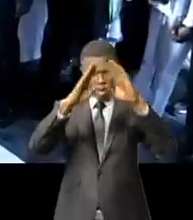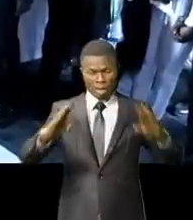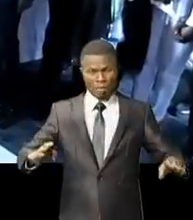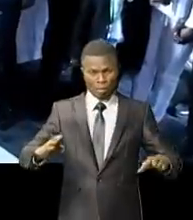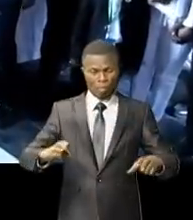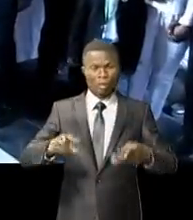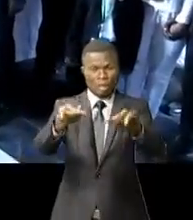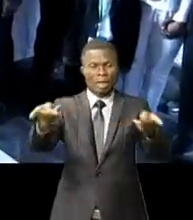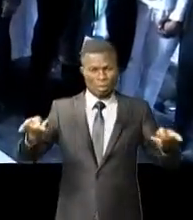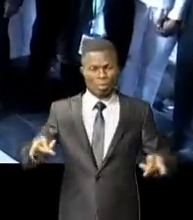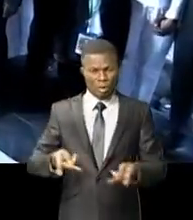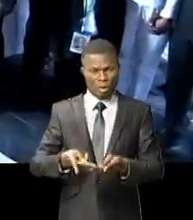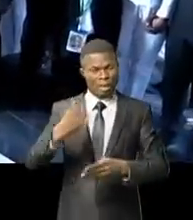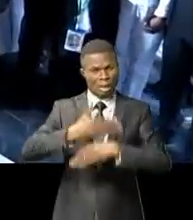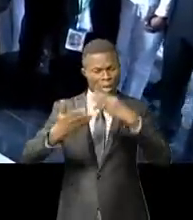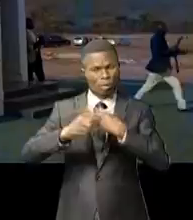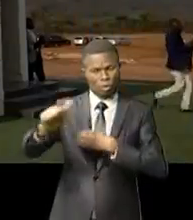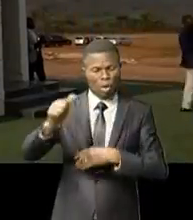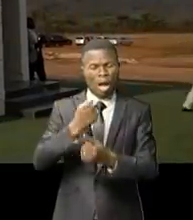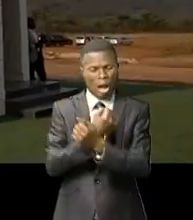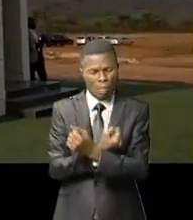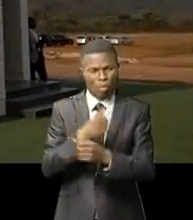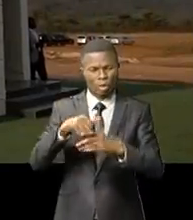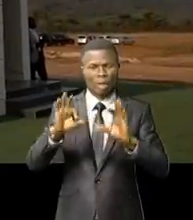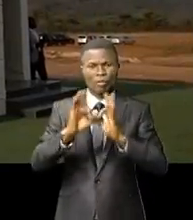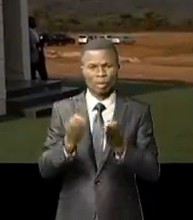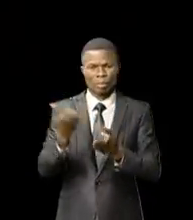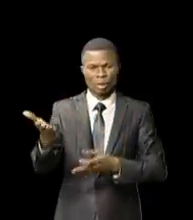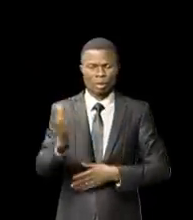ferme Kiambi, en toute intimité familiale.